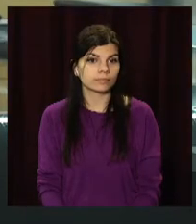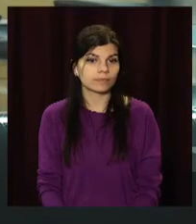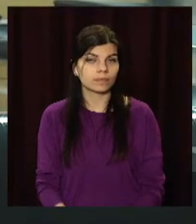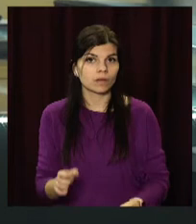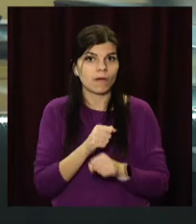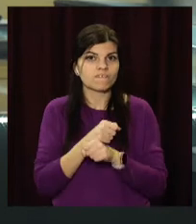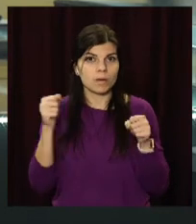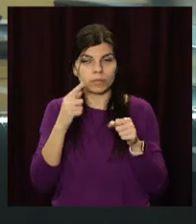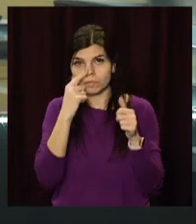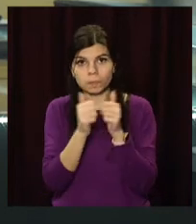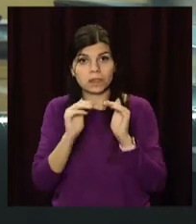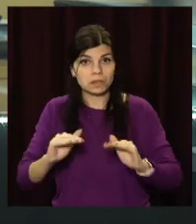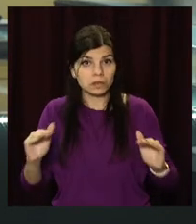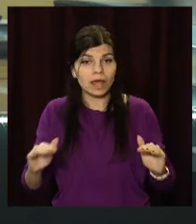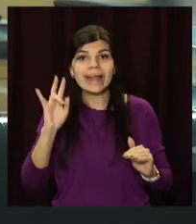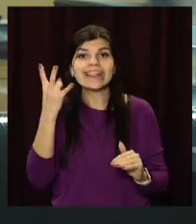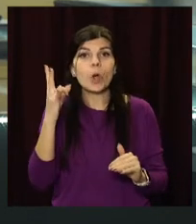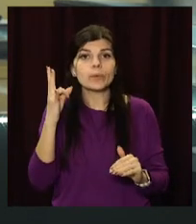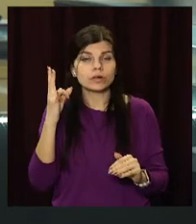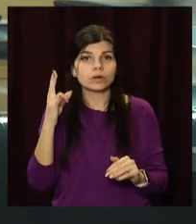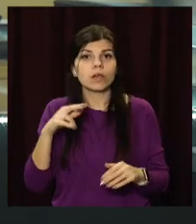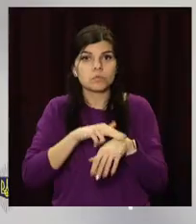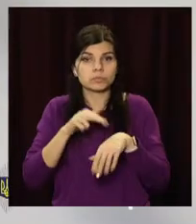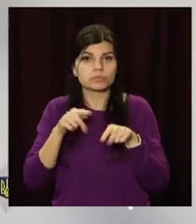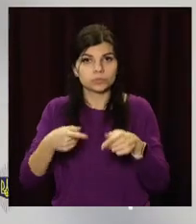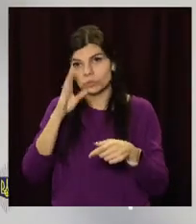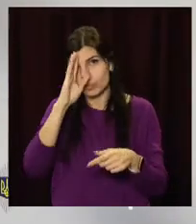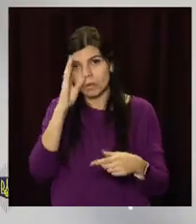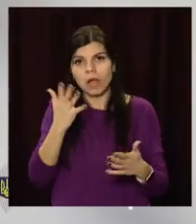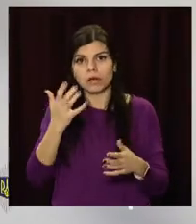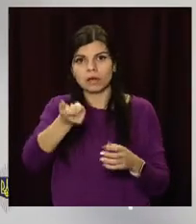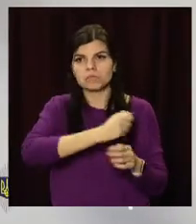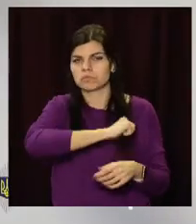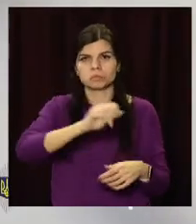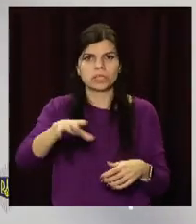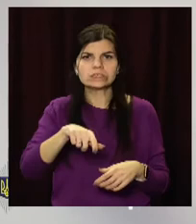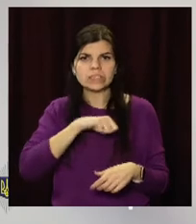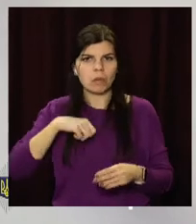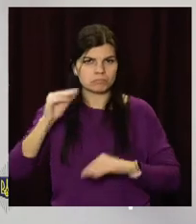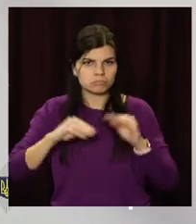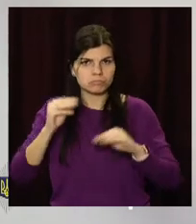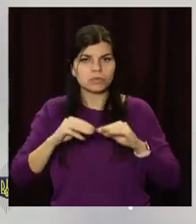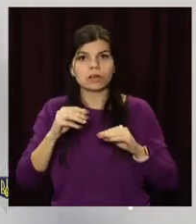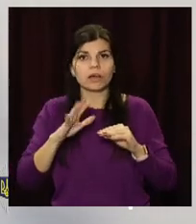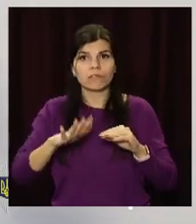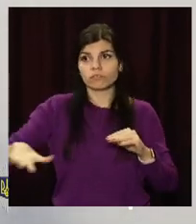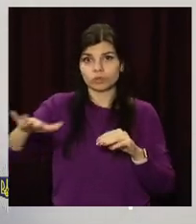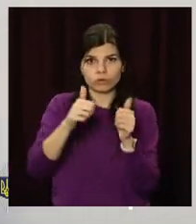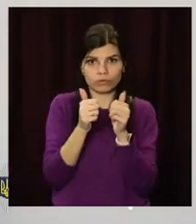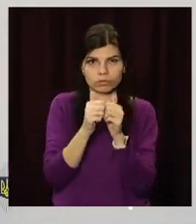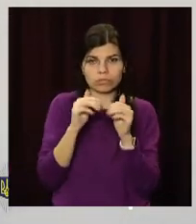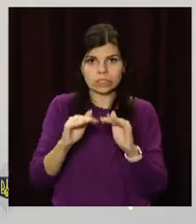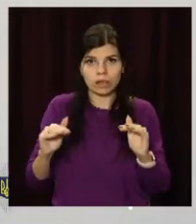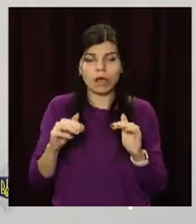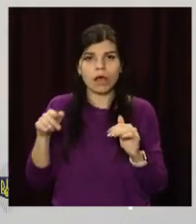Вибух поблизу дитсадка. У Нікополі поліціянти затримали чоловіка, який жбурнув саморобний вибуховий пристрій у бік садочка. Шарахнуло